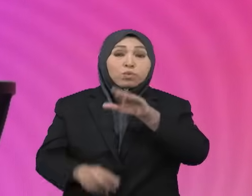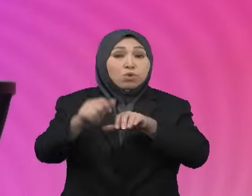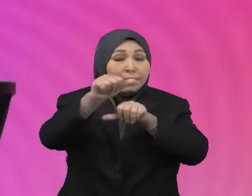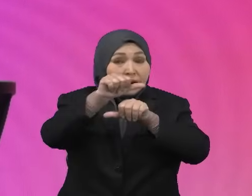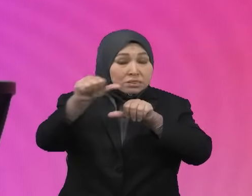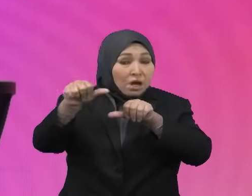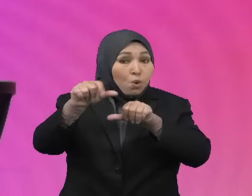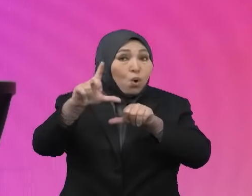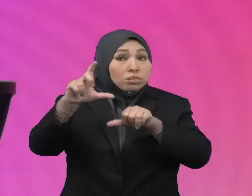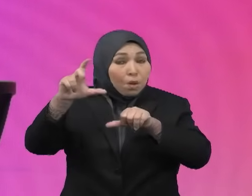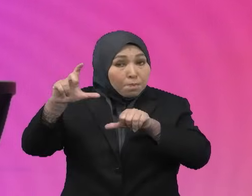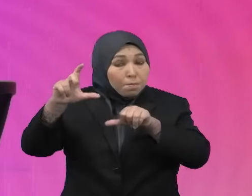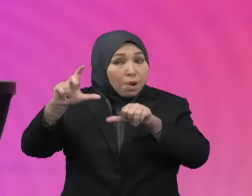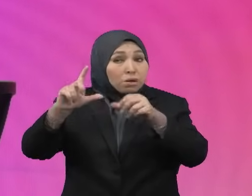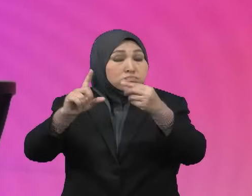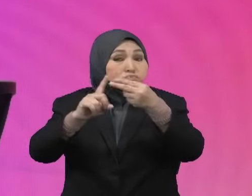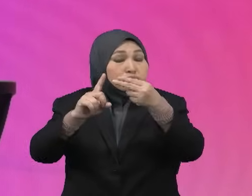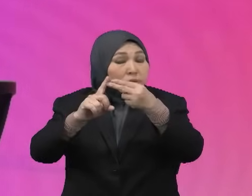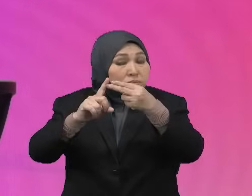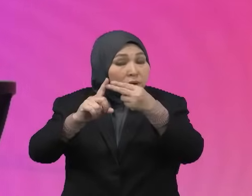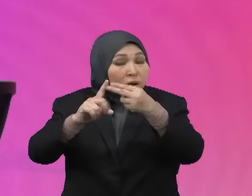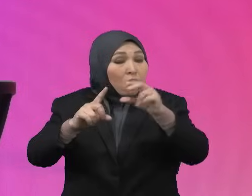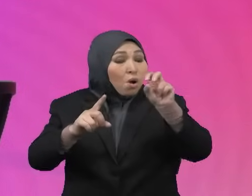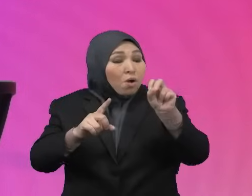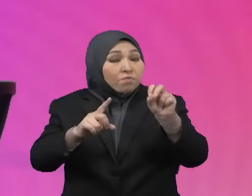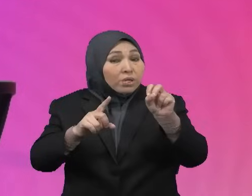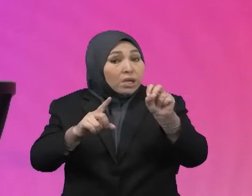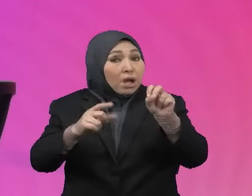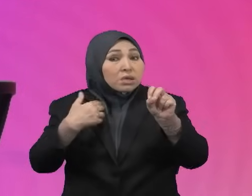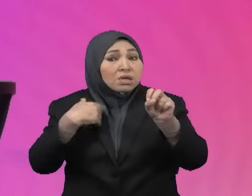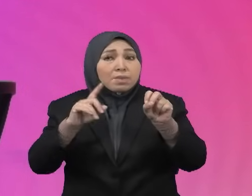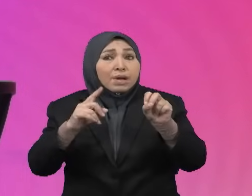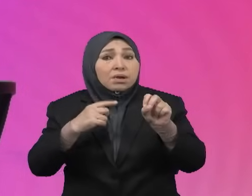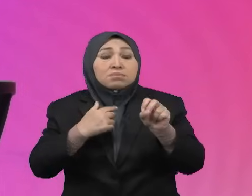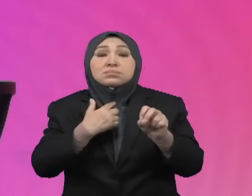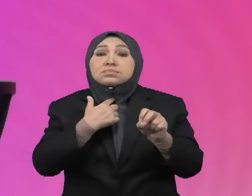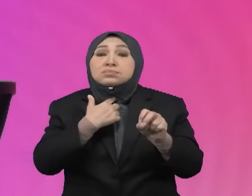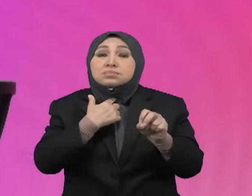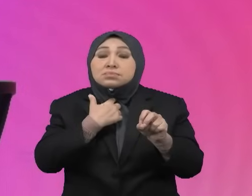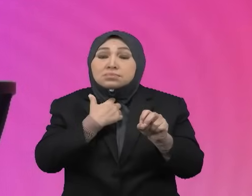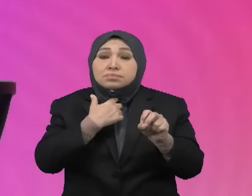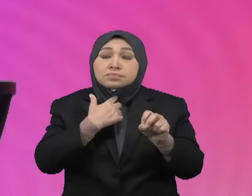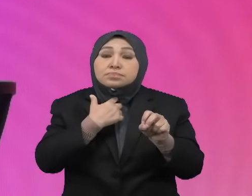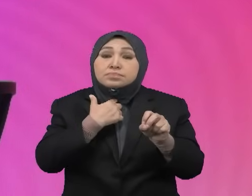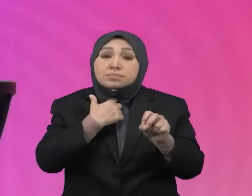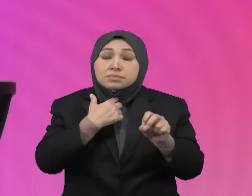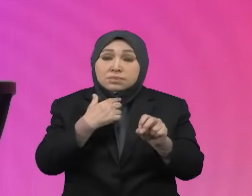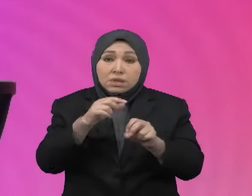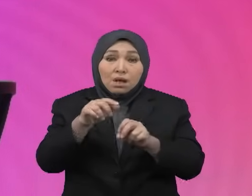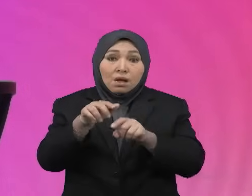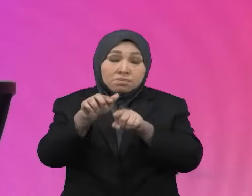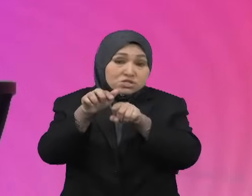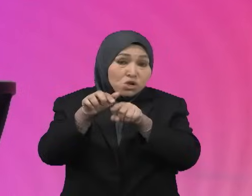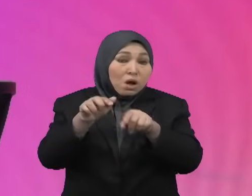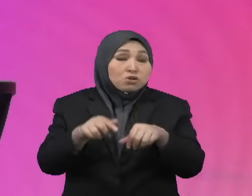huruf yang tebal. Qaf yang makhrajnya berada di mana ya? Di pangkal. Pangkal lidah.